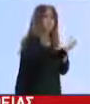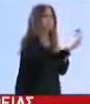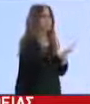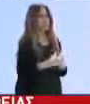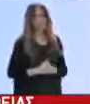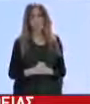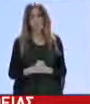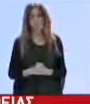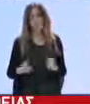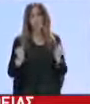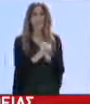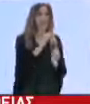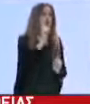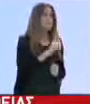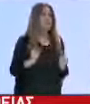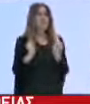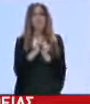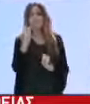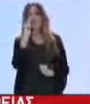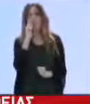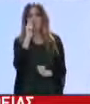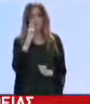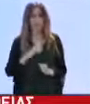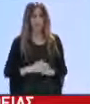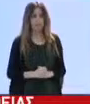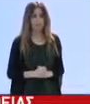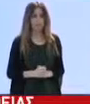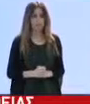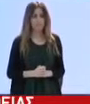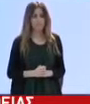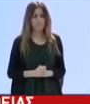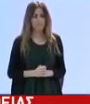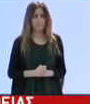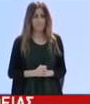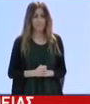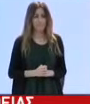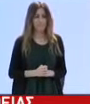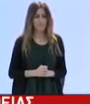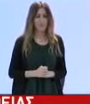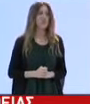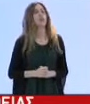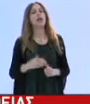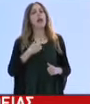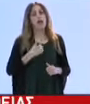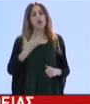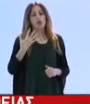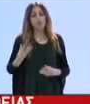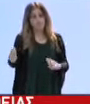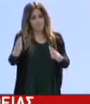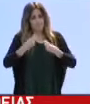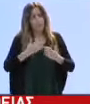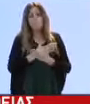Φίλες και φίλοι, τον Ιανουάριο μου αναθέσατε μια πολύ μεγάλη ευθύνη. Να κερδίσουμε και